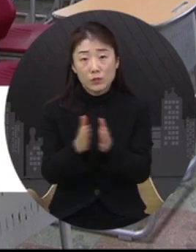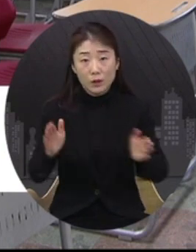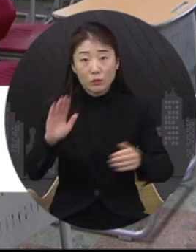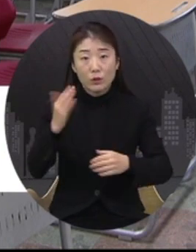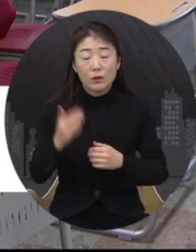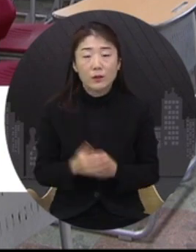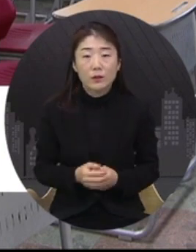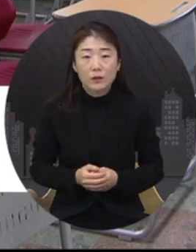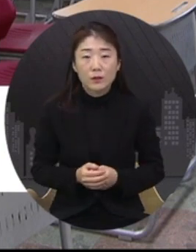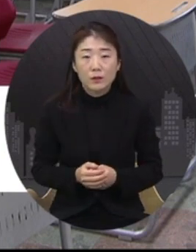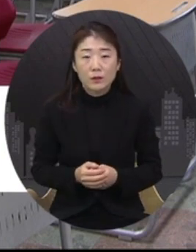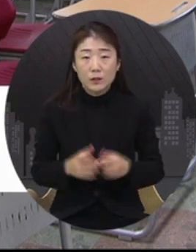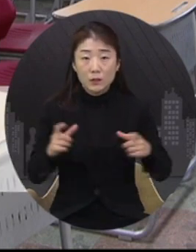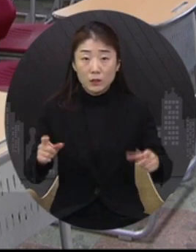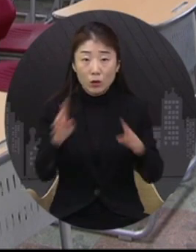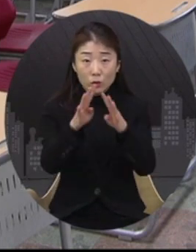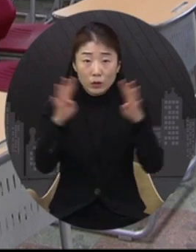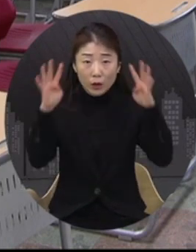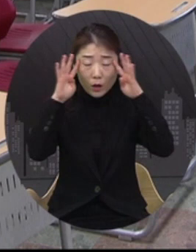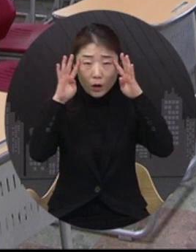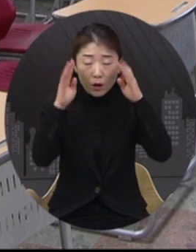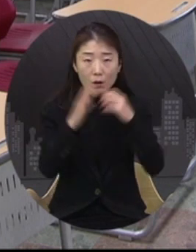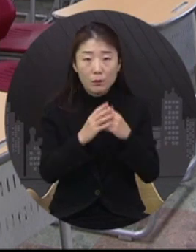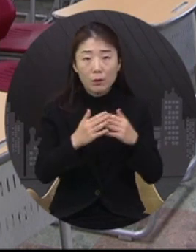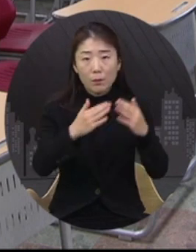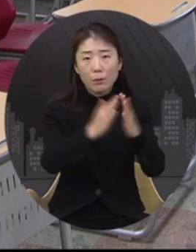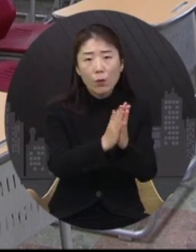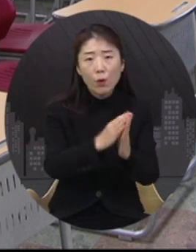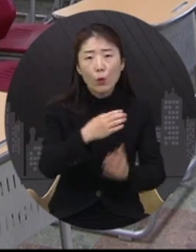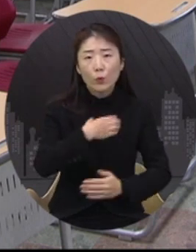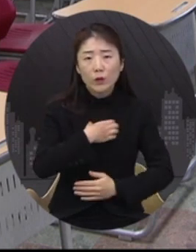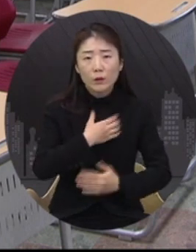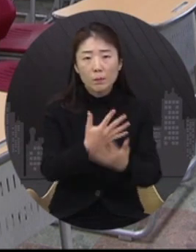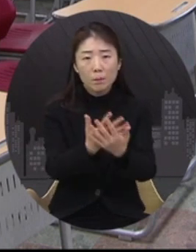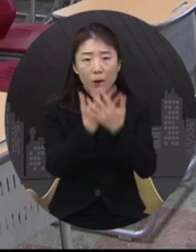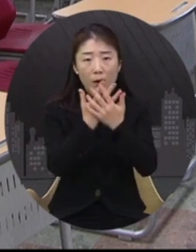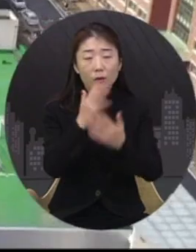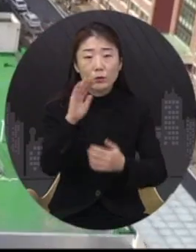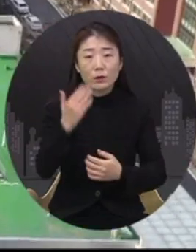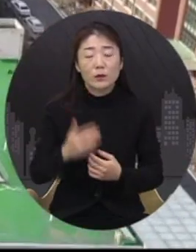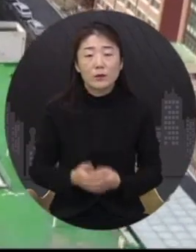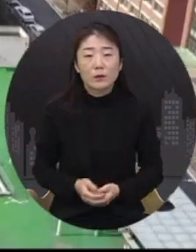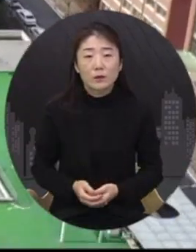지역대학 에 고사 위기가 현실로 다가왔습니다 문철 찐 기자입니다